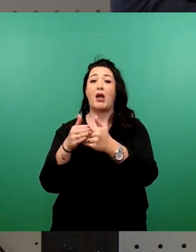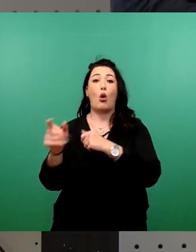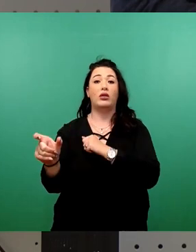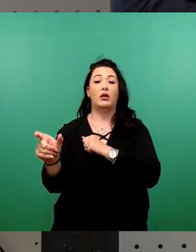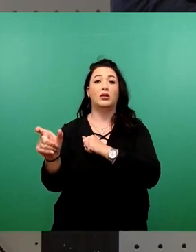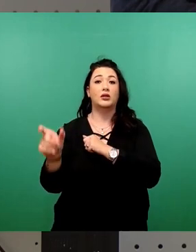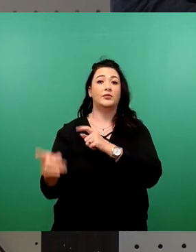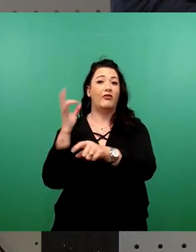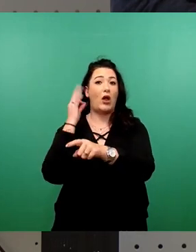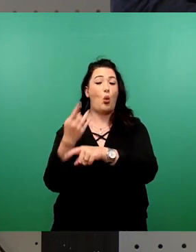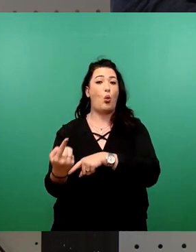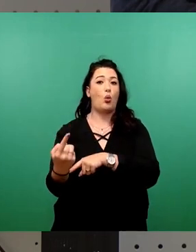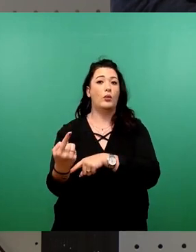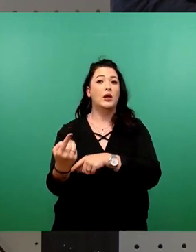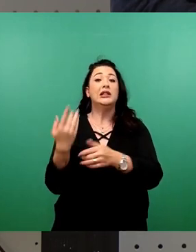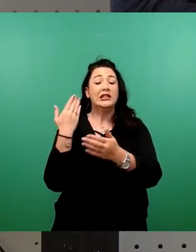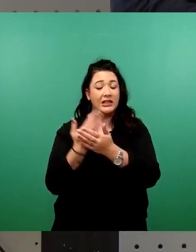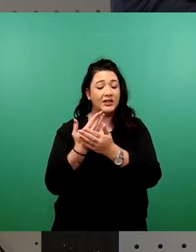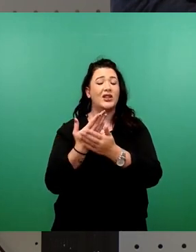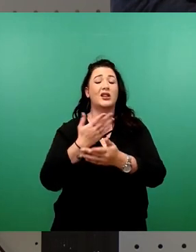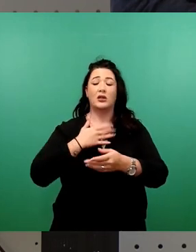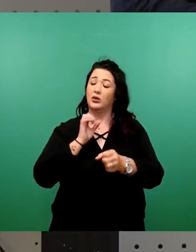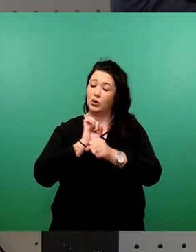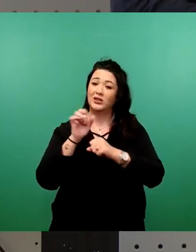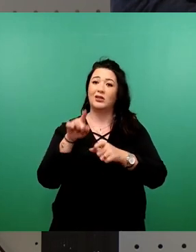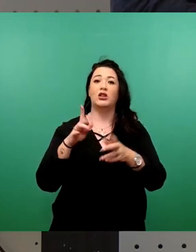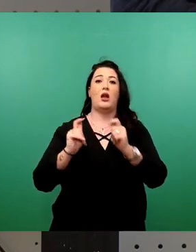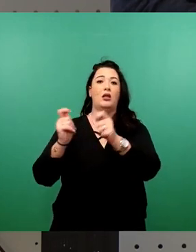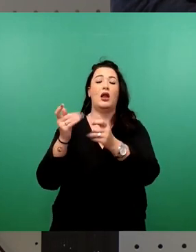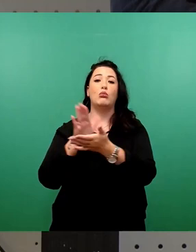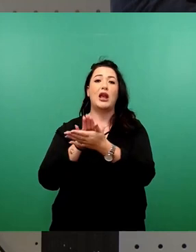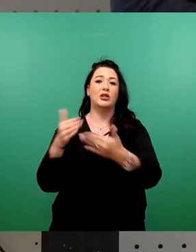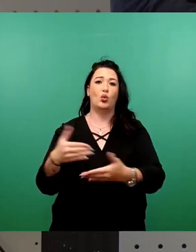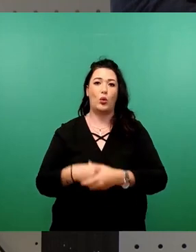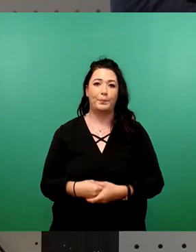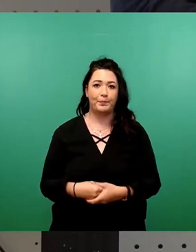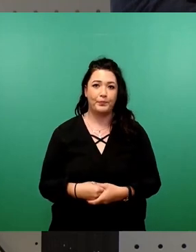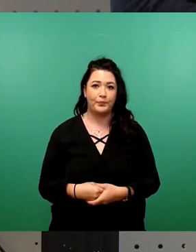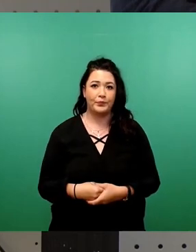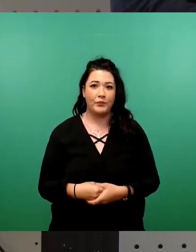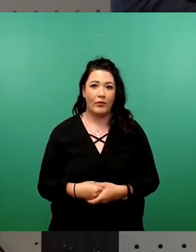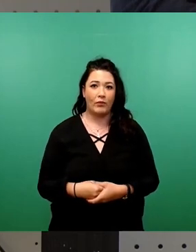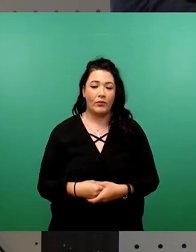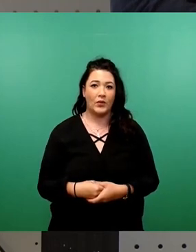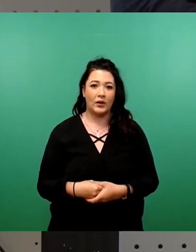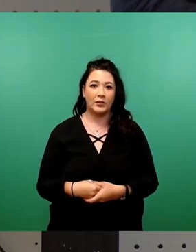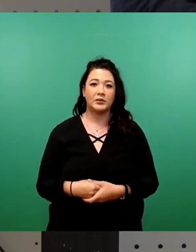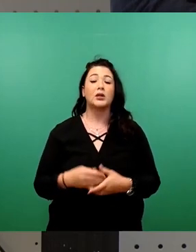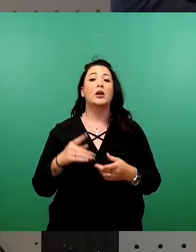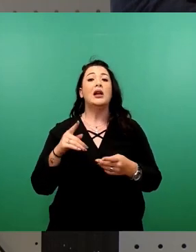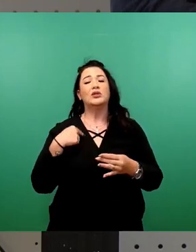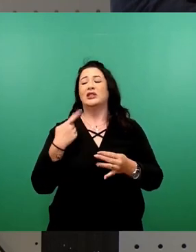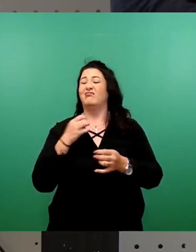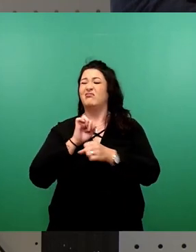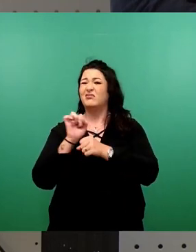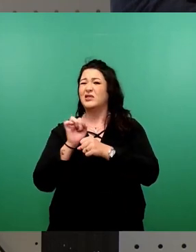Beigeordneten. Deswegen bleiben wir da auch bei unserem Antrag. Im Übrigen, Kollege Lichti, widerspreche dir ja nur höchst ungern, aber ich glaube, als Herr